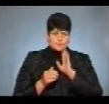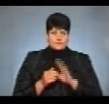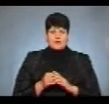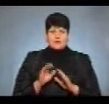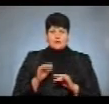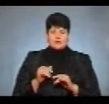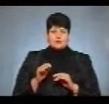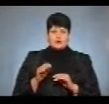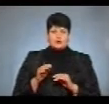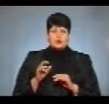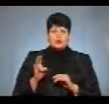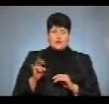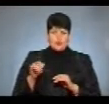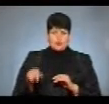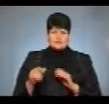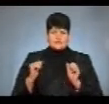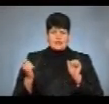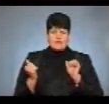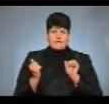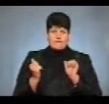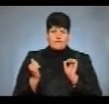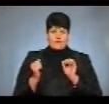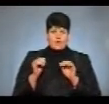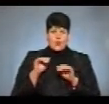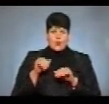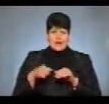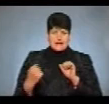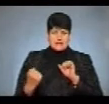ногу протилежну від себе згинаємо в коліні.